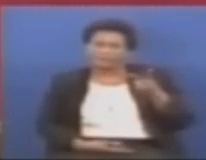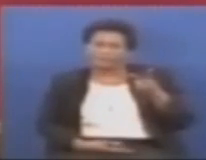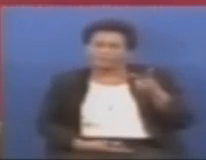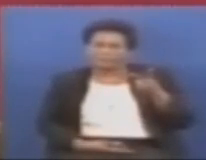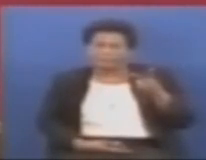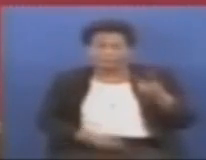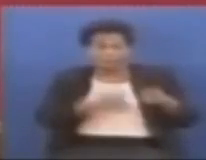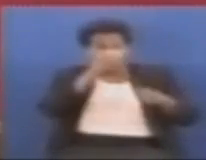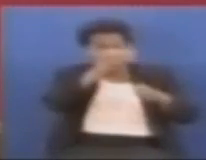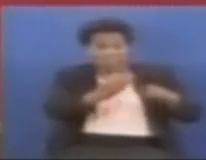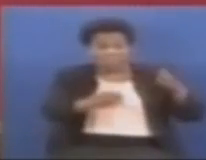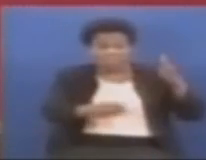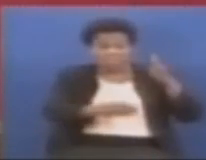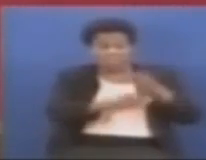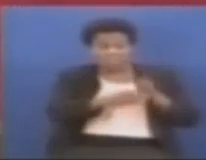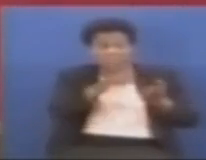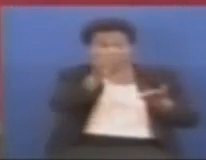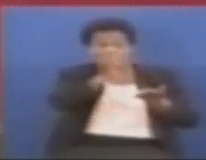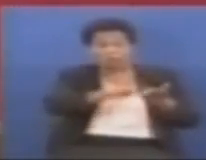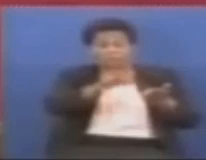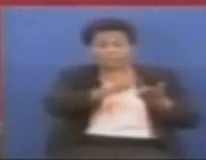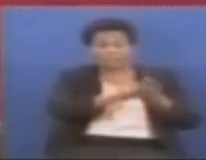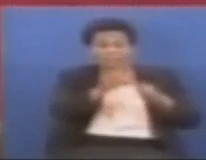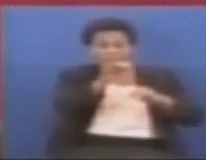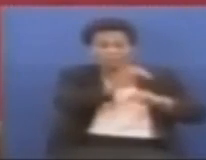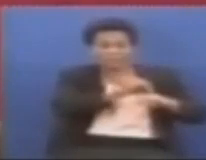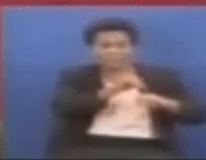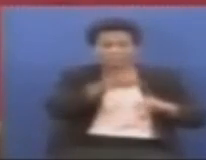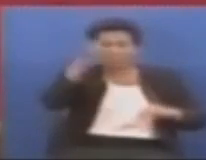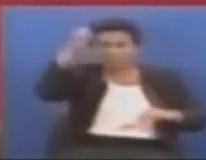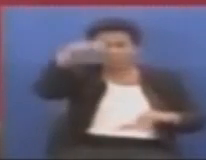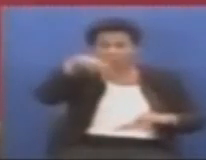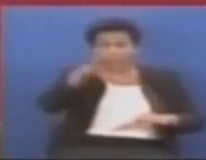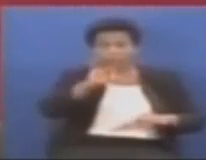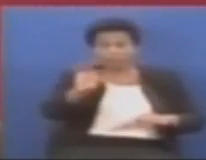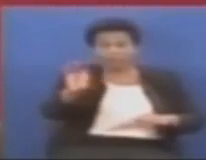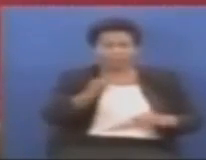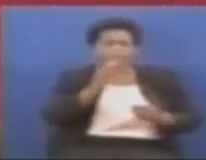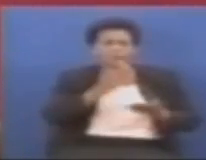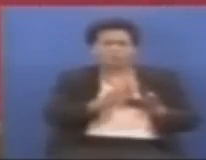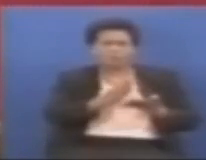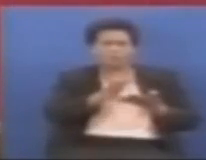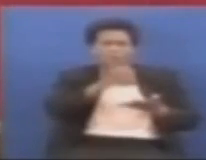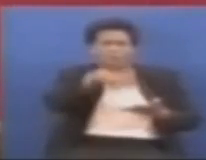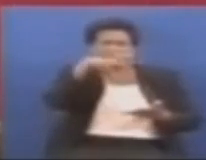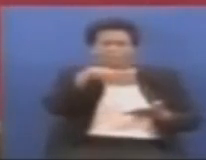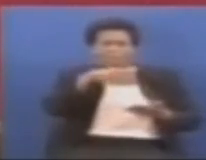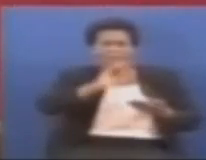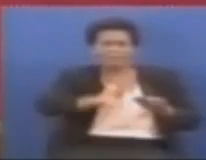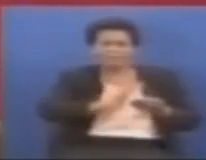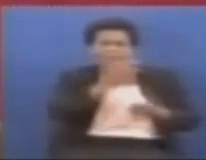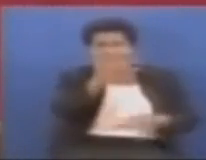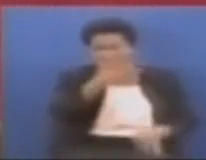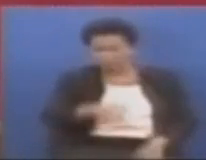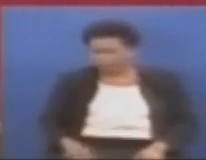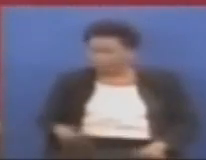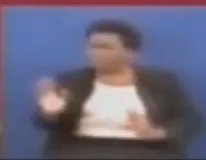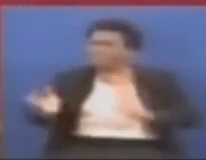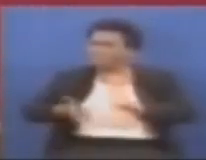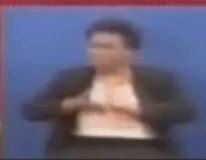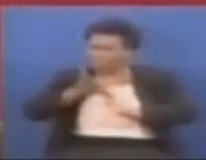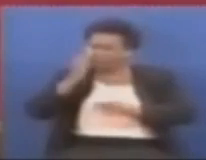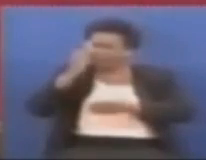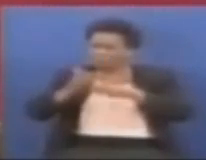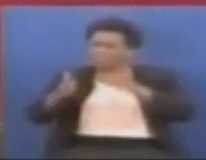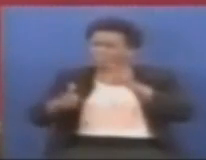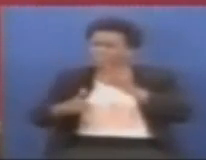manispaa ya Tabora ambao unatakiwa ugharimu kama kiasi cha bilioni 5, ni kweli jengo limeanzishwa ni kubwa kweli kweli, na katika